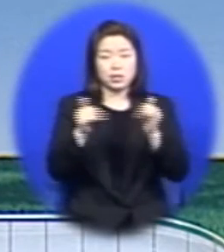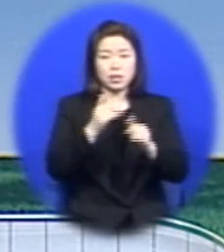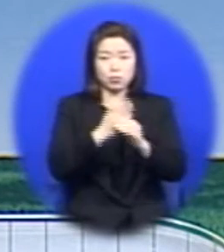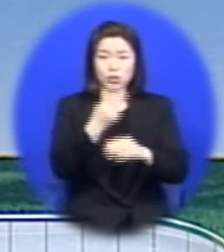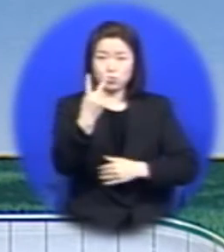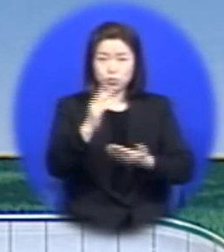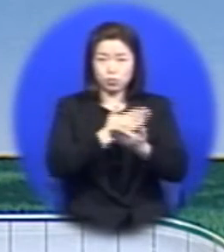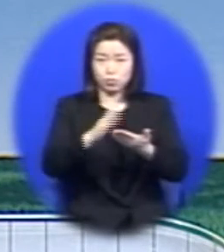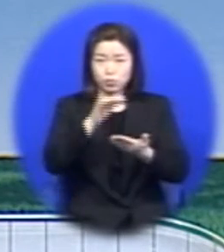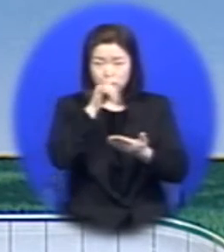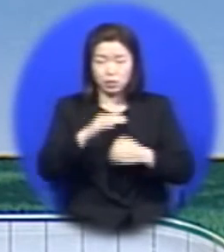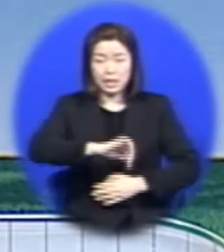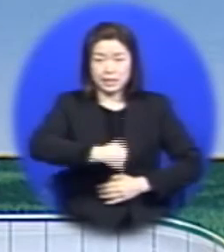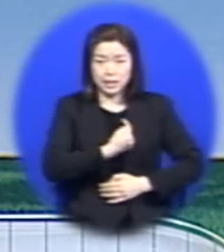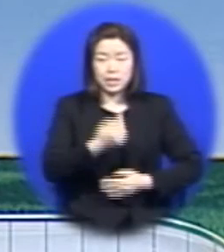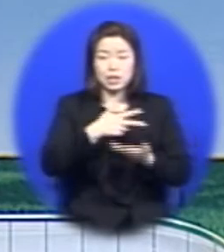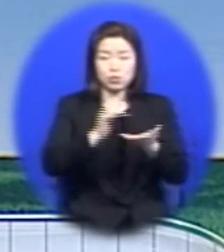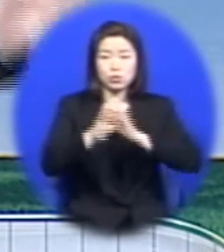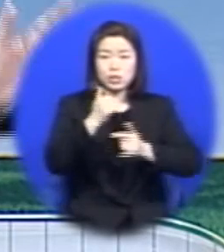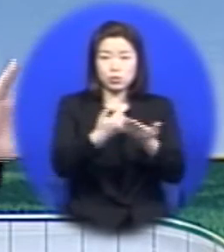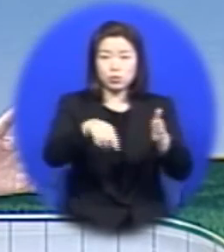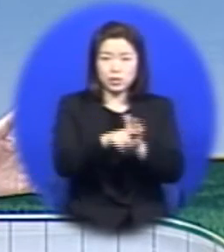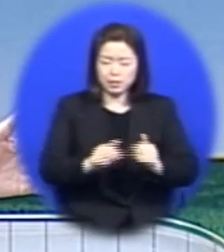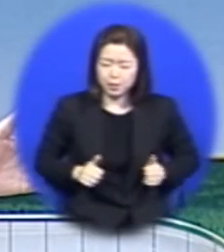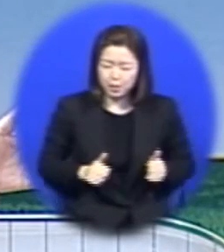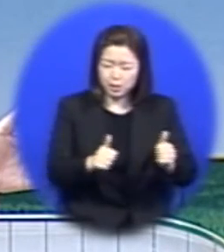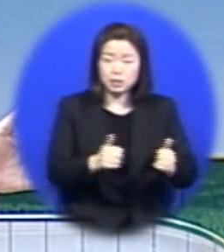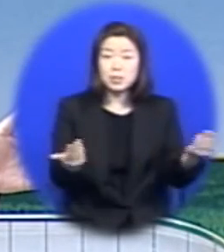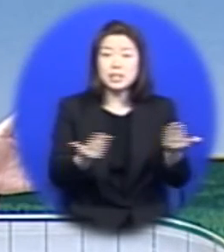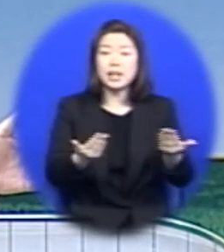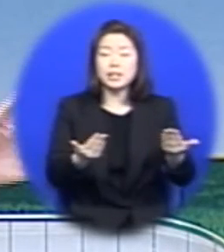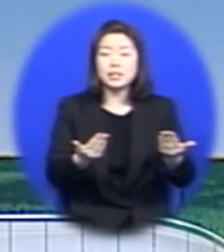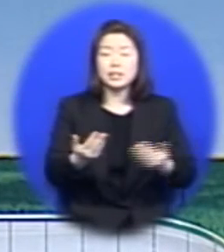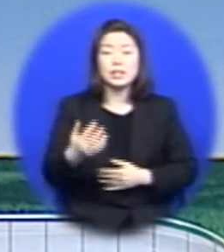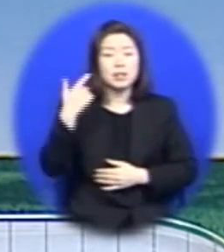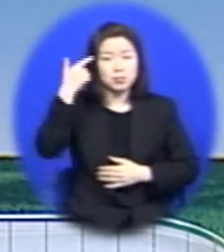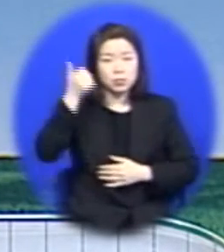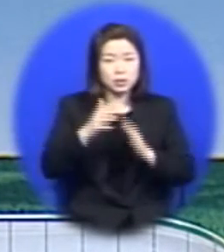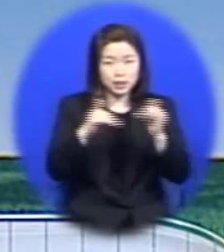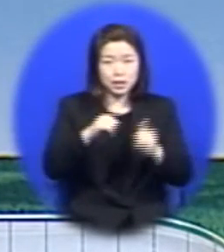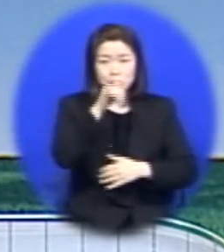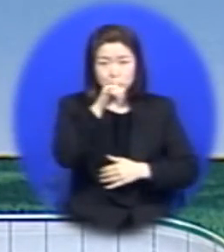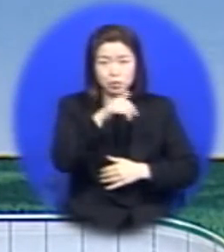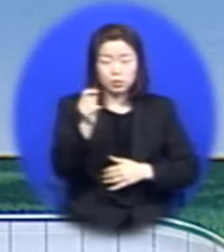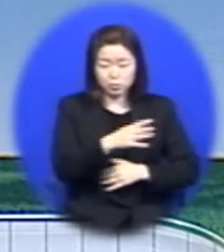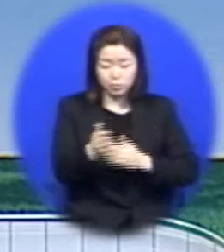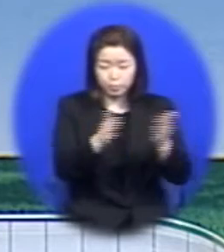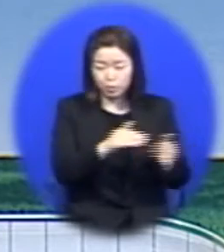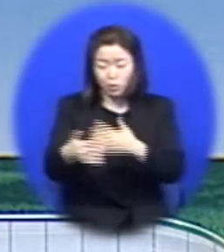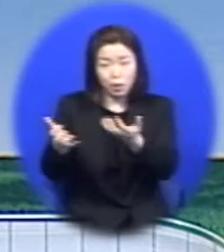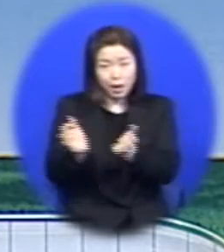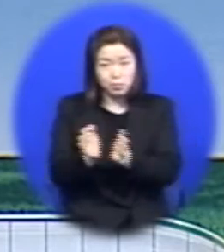자기가 주 예수님을 위해서 열심히 일하는 사역자가 있습니다. 또 한 부류는